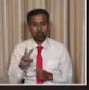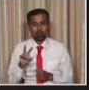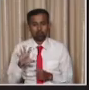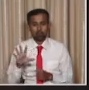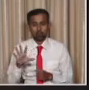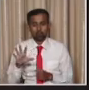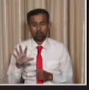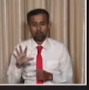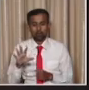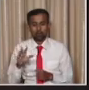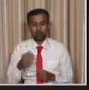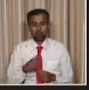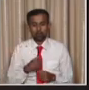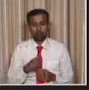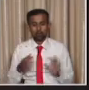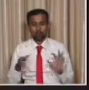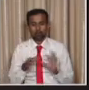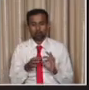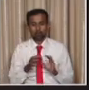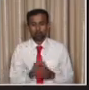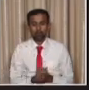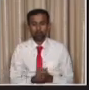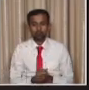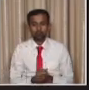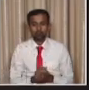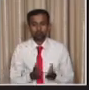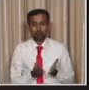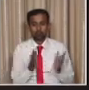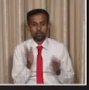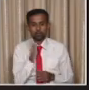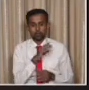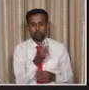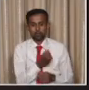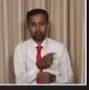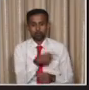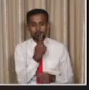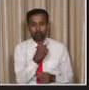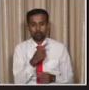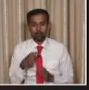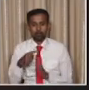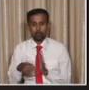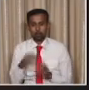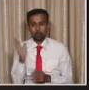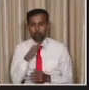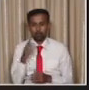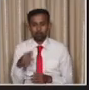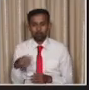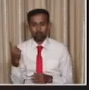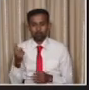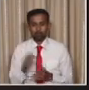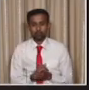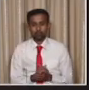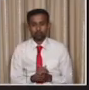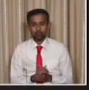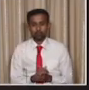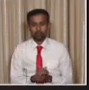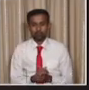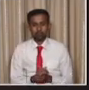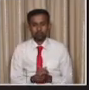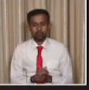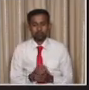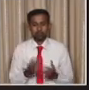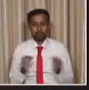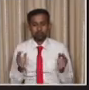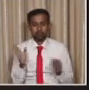25කින් තමයි අපේ පද්ධතියට එකතු කරන්නේ. ඉන්දියාවේ හුලම් එක ගානක් ලංකාවේ හුලම් එක ගානක්. ඒ නිසා දැන්